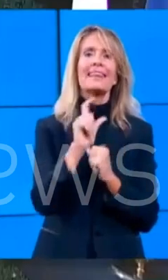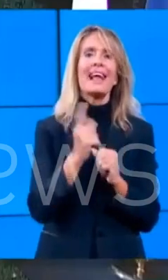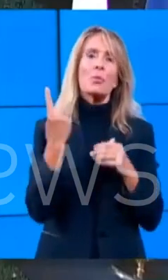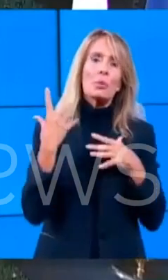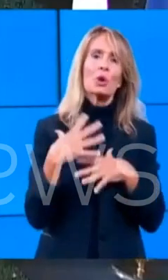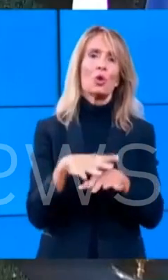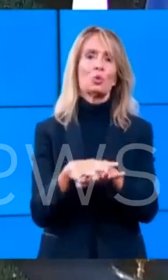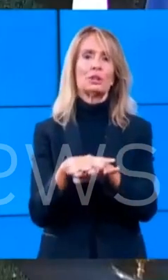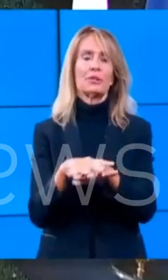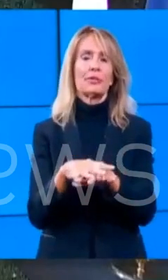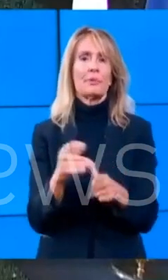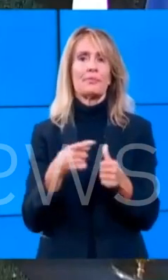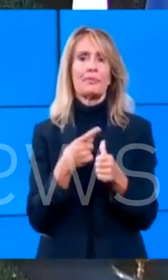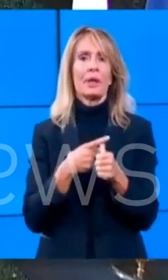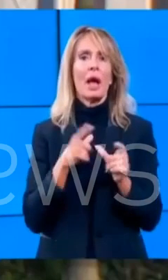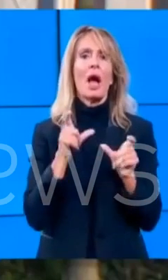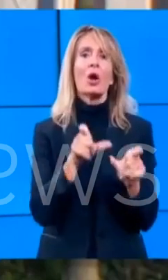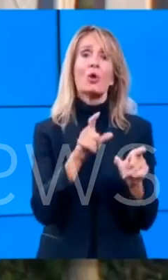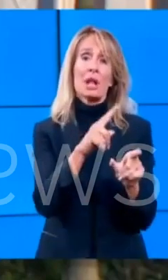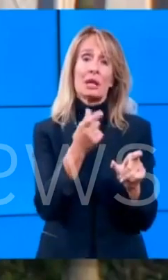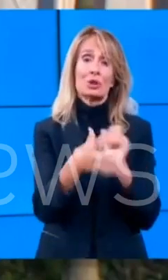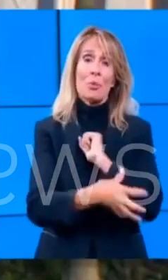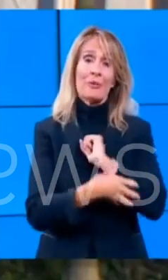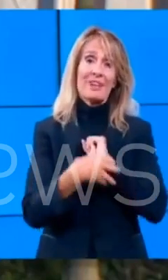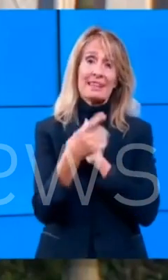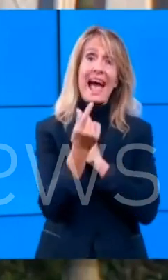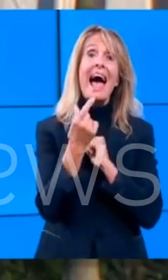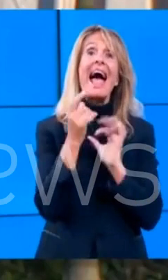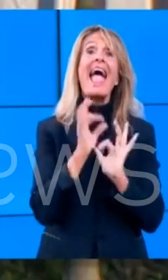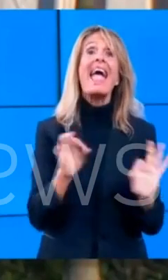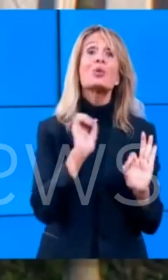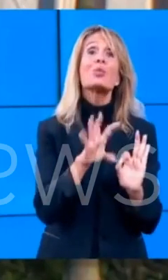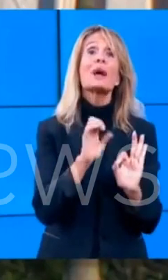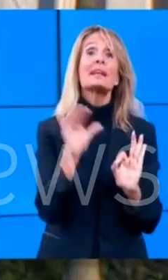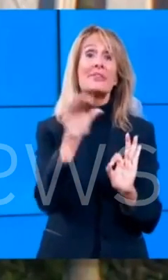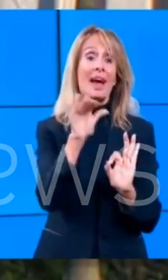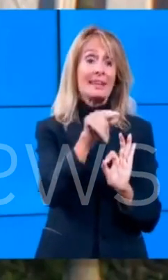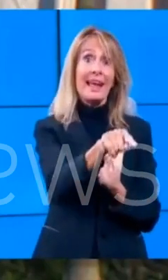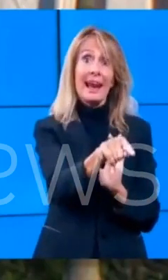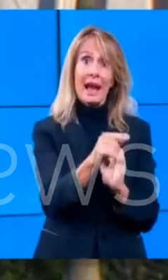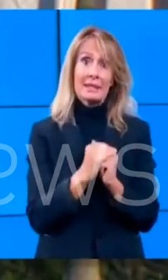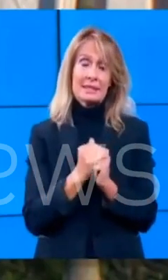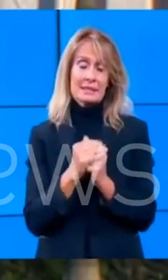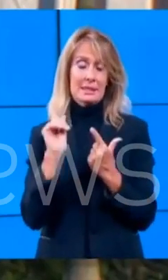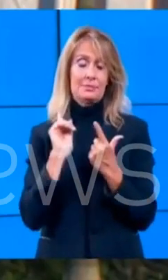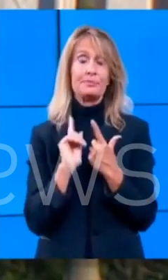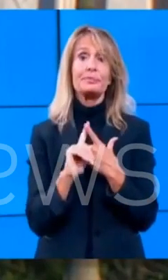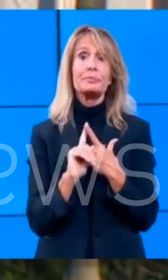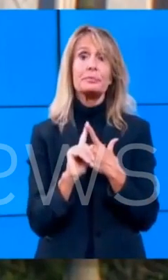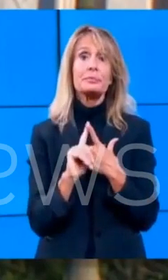alcuni: contrasto alla povertà educativa dei nostri giovani, dei nostri ragazzi.